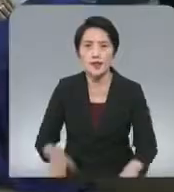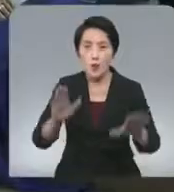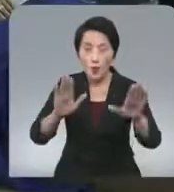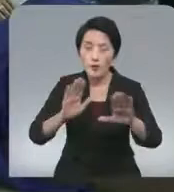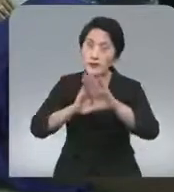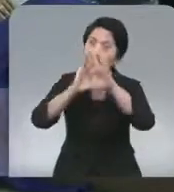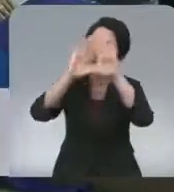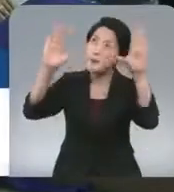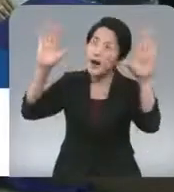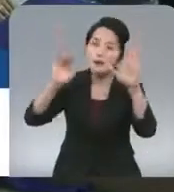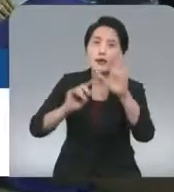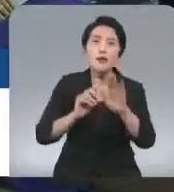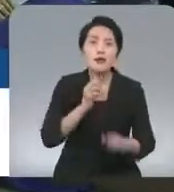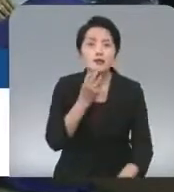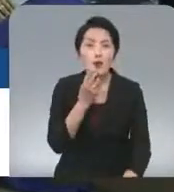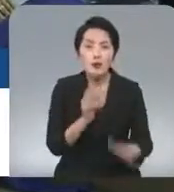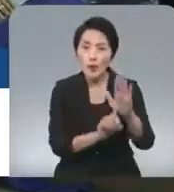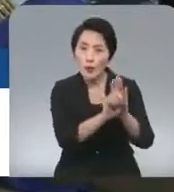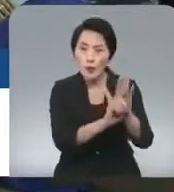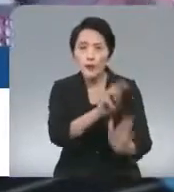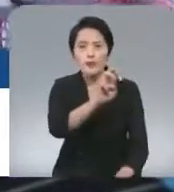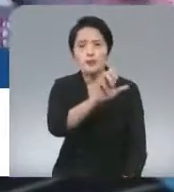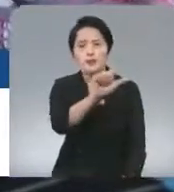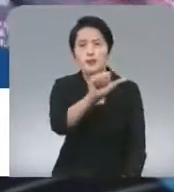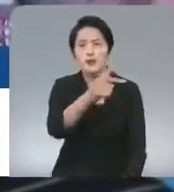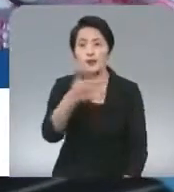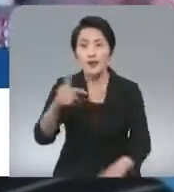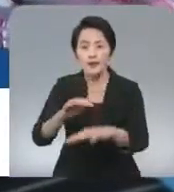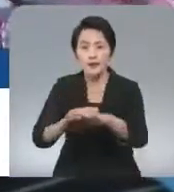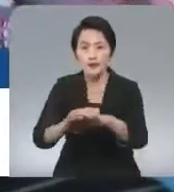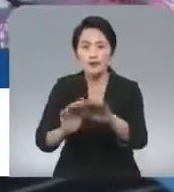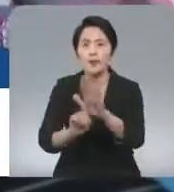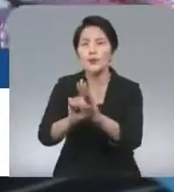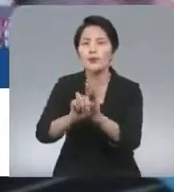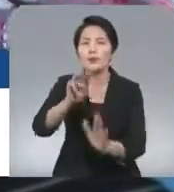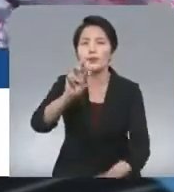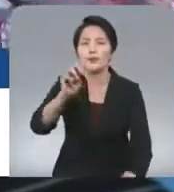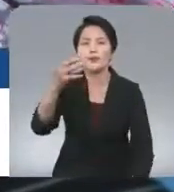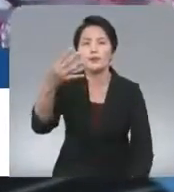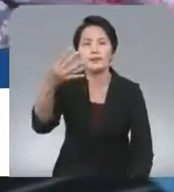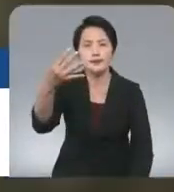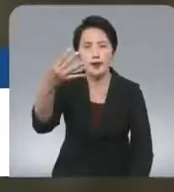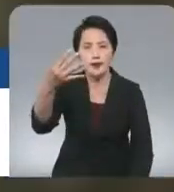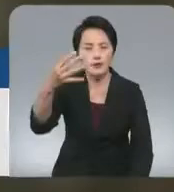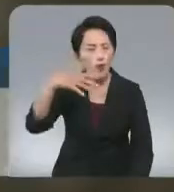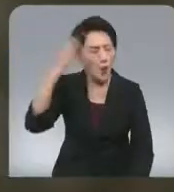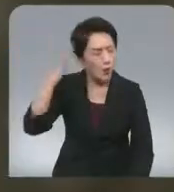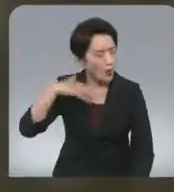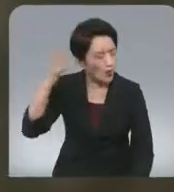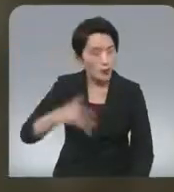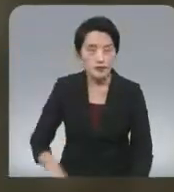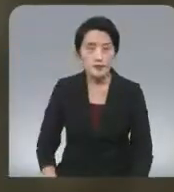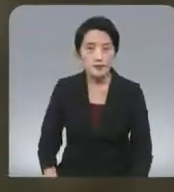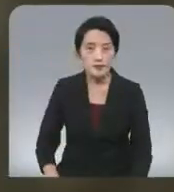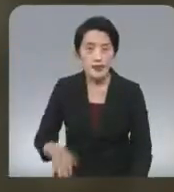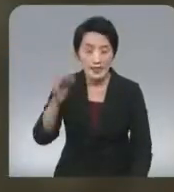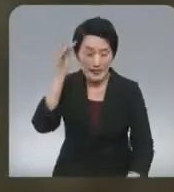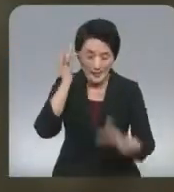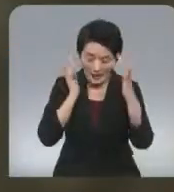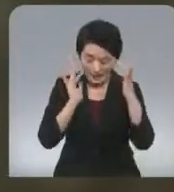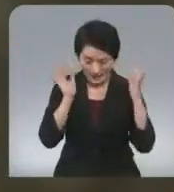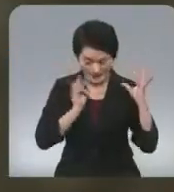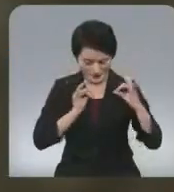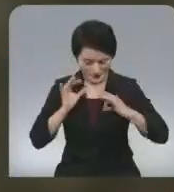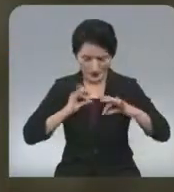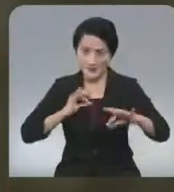в полдень 4 июля температура воздуха в сеуле я составила 30 два и три десятых градуса